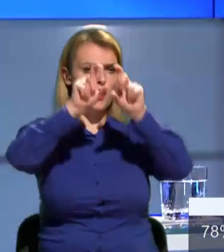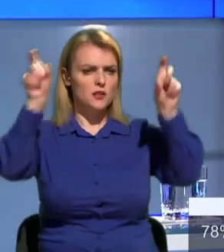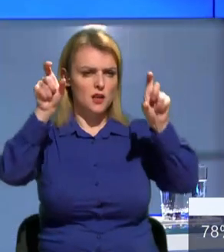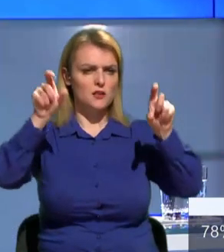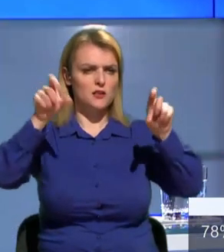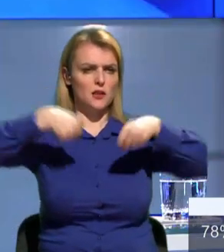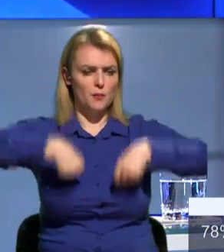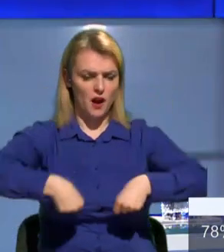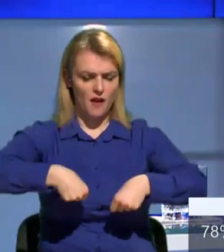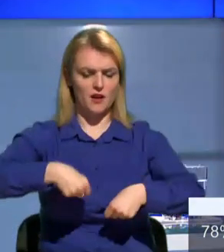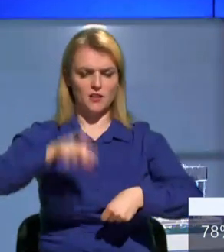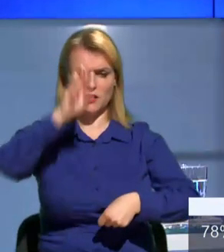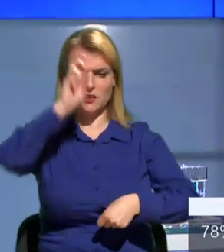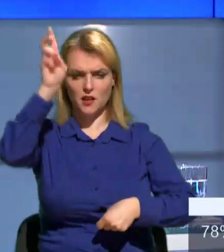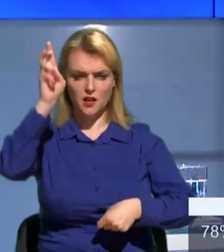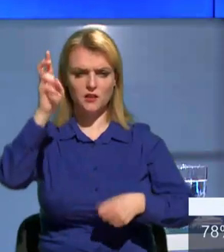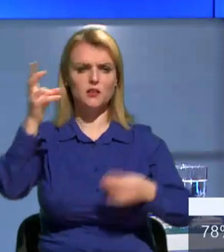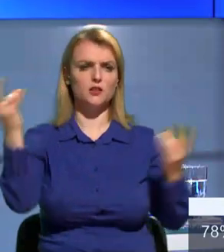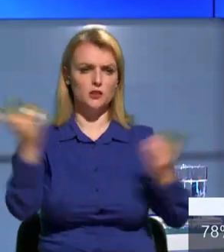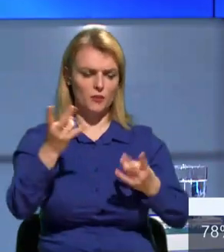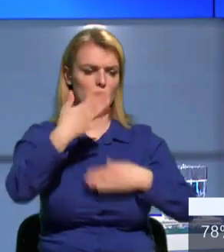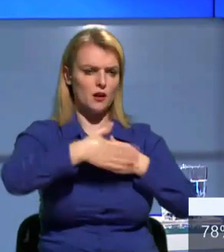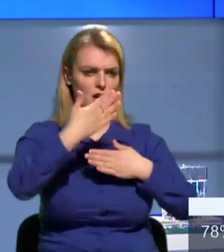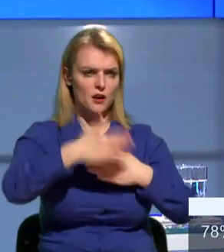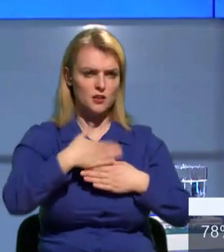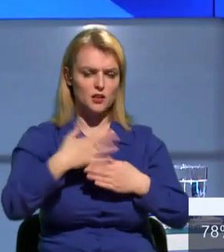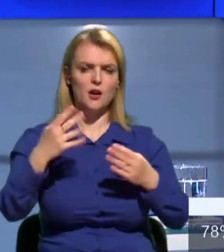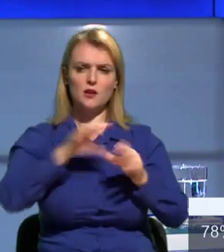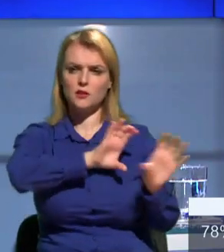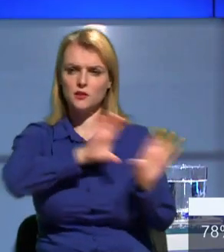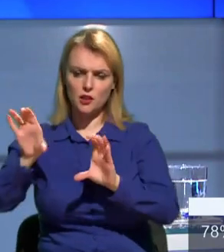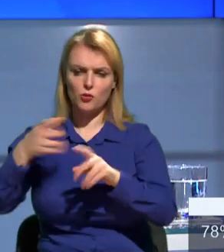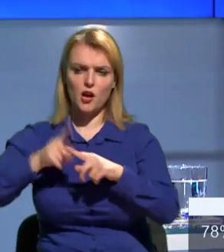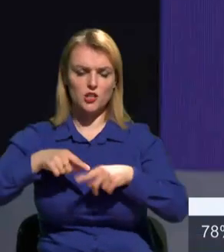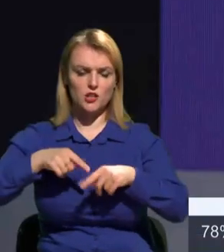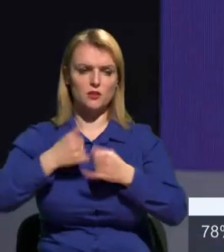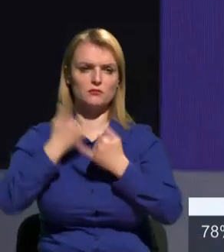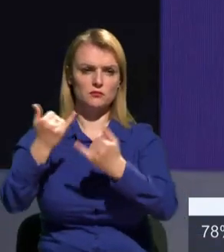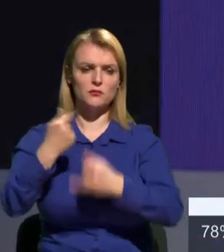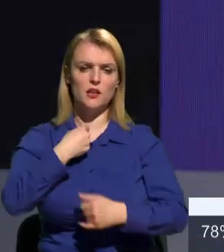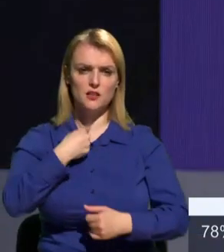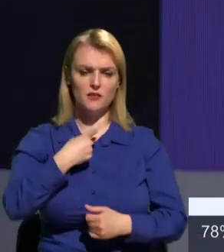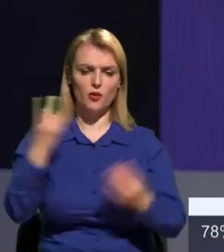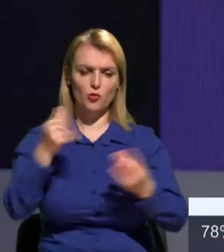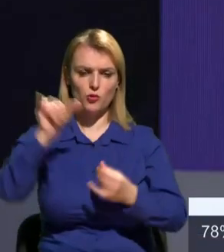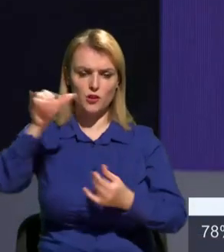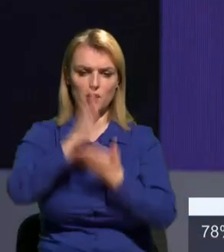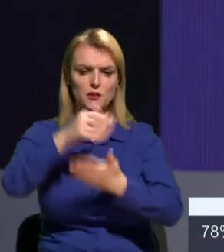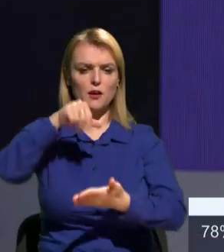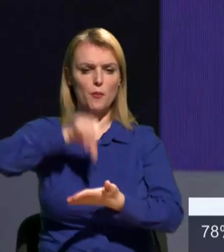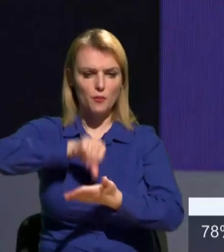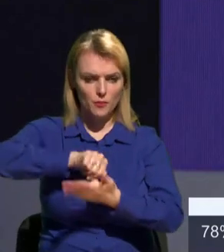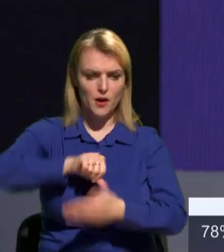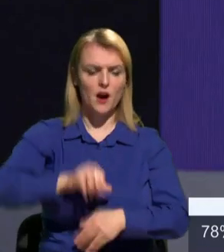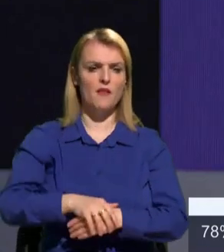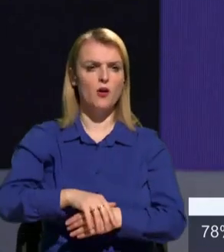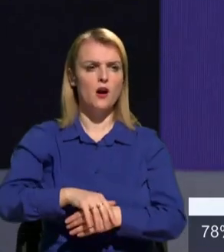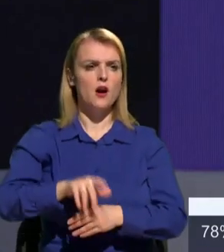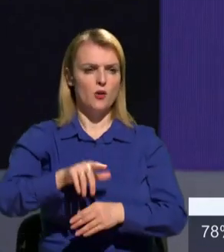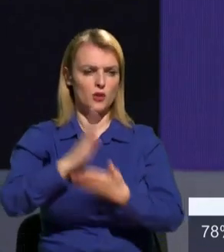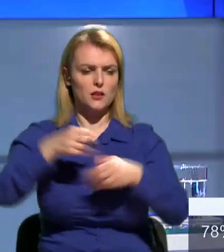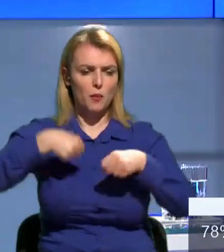dur și să asigure dreptul la vot a cetățeanului din Republica Moldova. Aveți informații că ar urma să fie incidente iarăși la Varnița cu blocarea